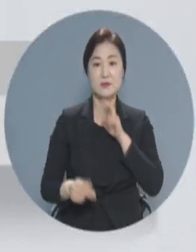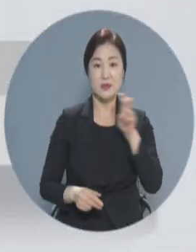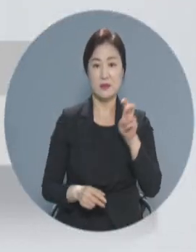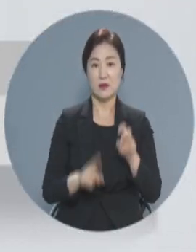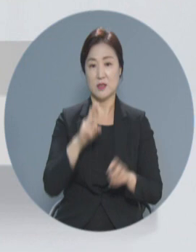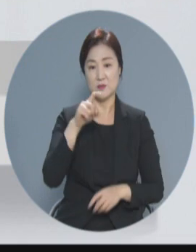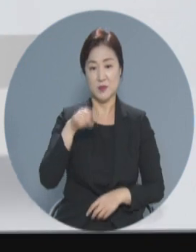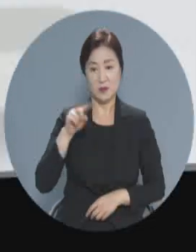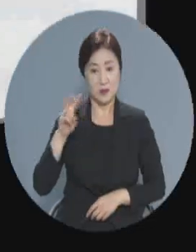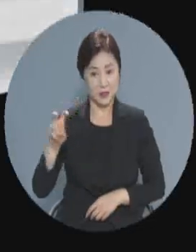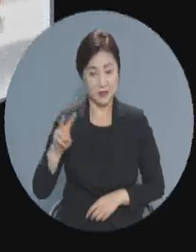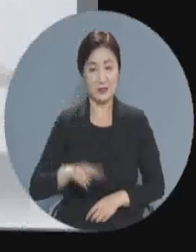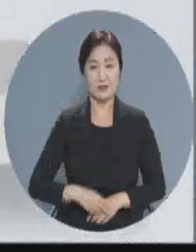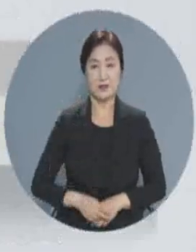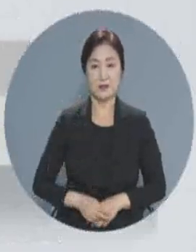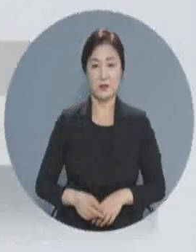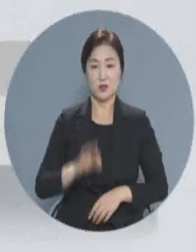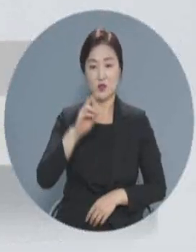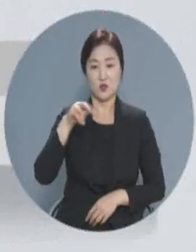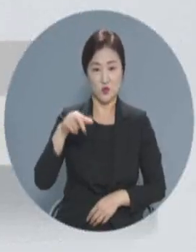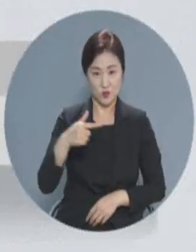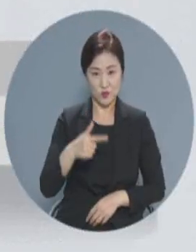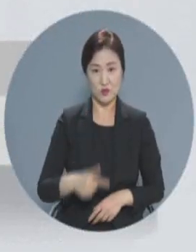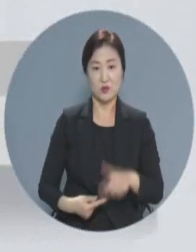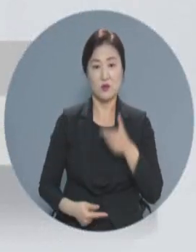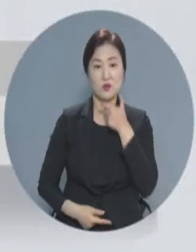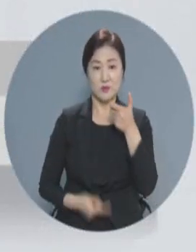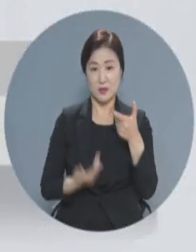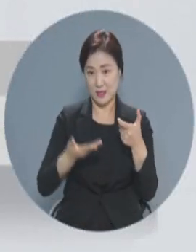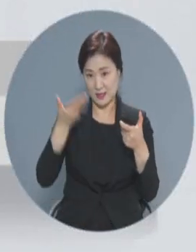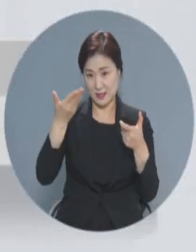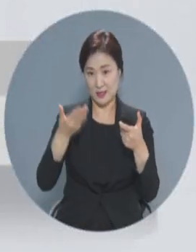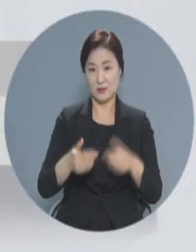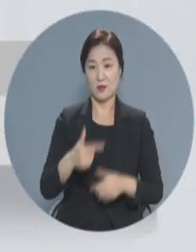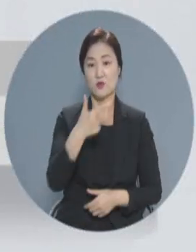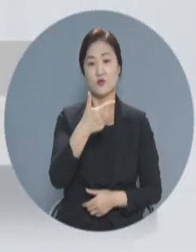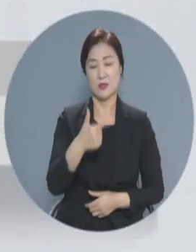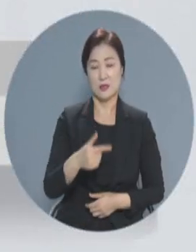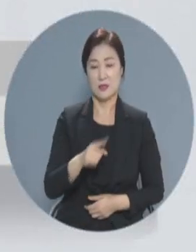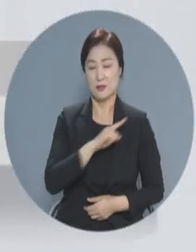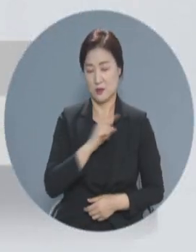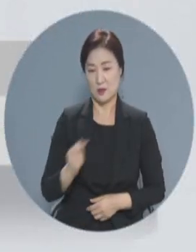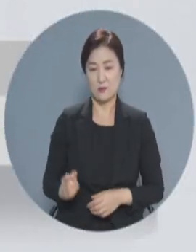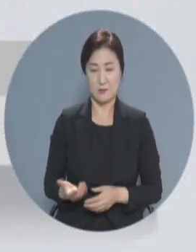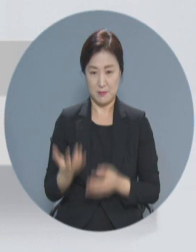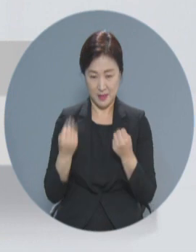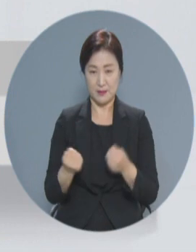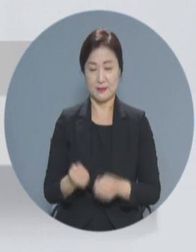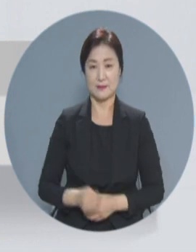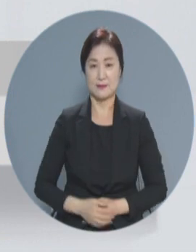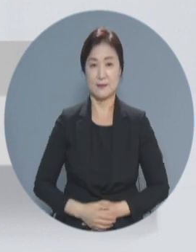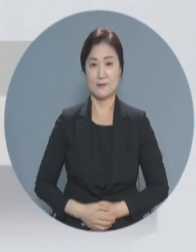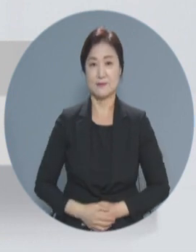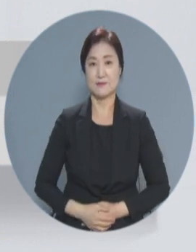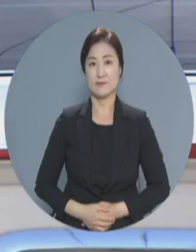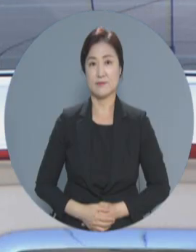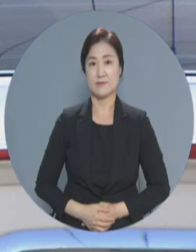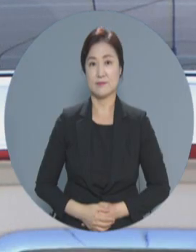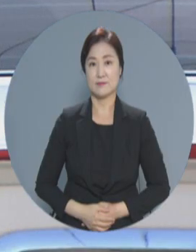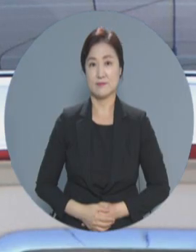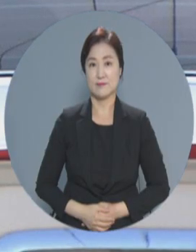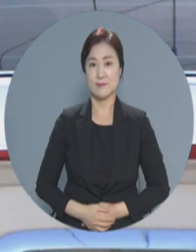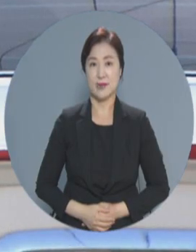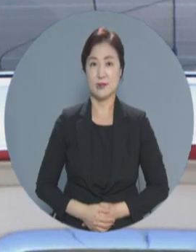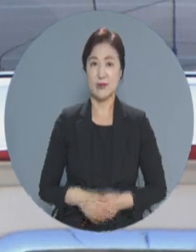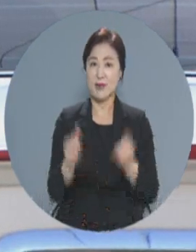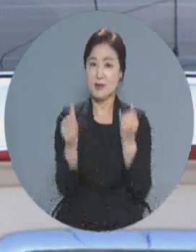로 가장 높았고 5 윤석렬 후보는 60대 에서 6% 로 가장 높은 선호도를 보였습니다 성별